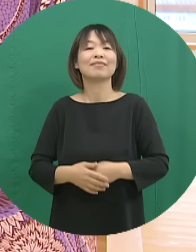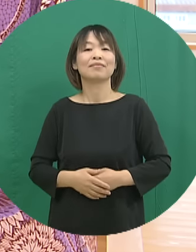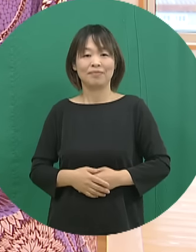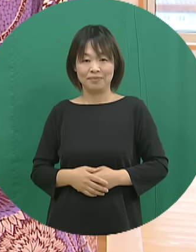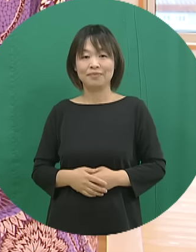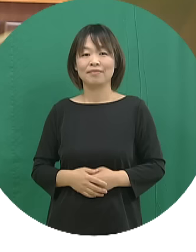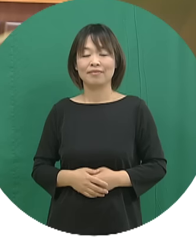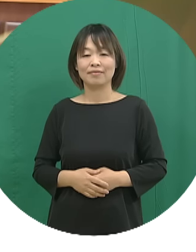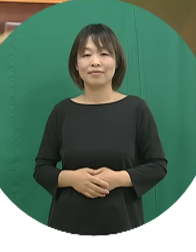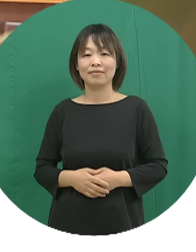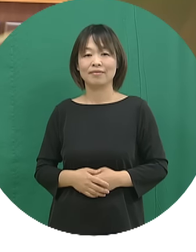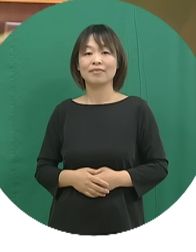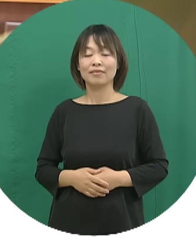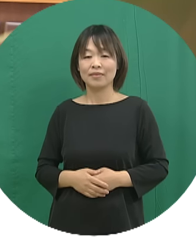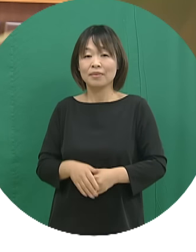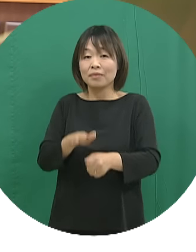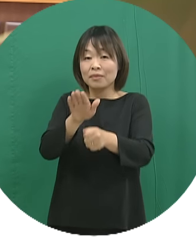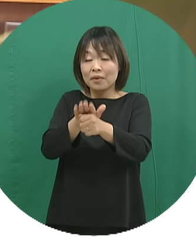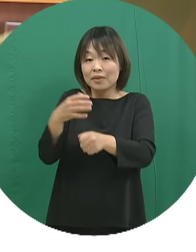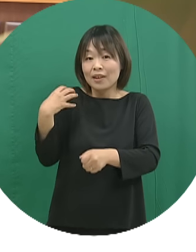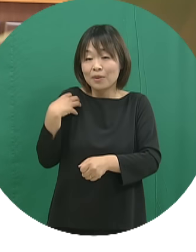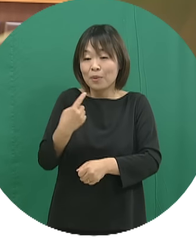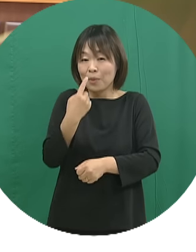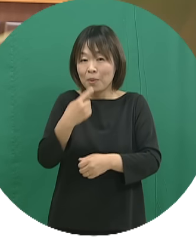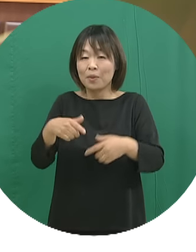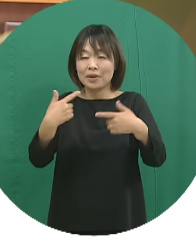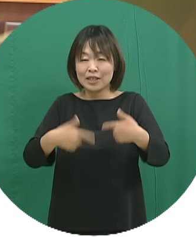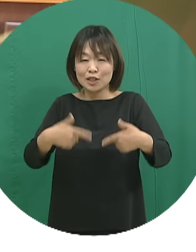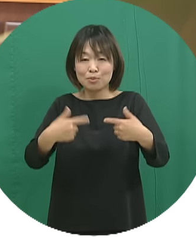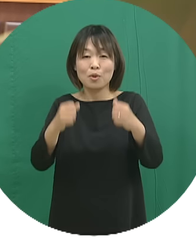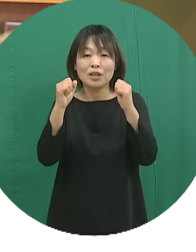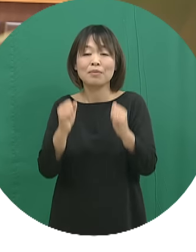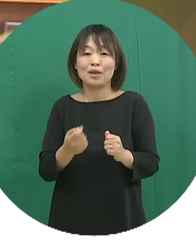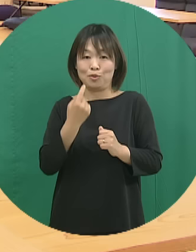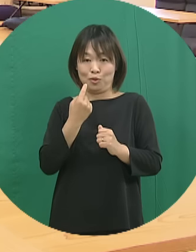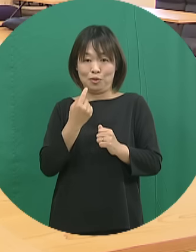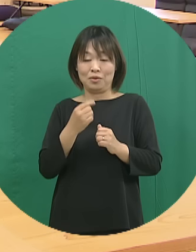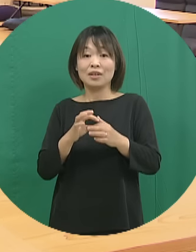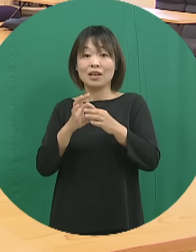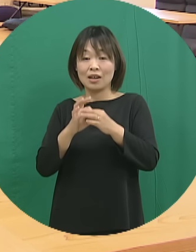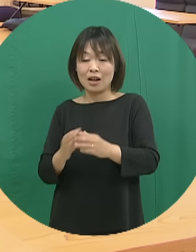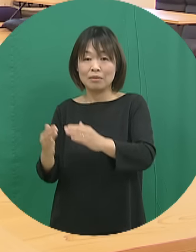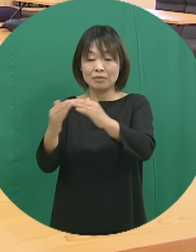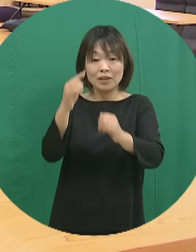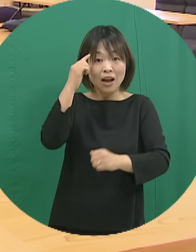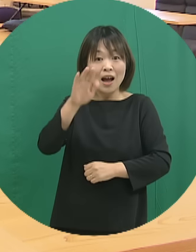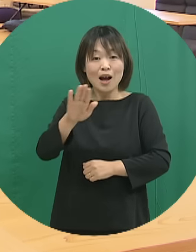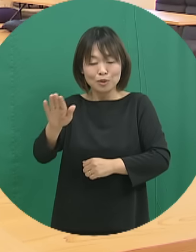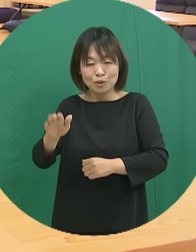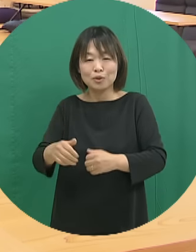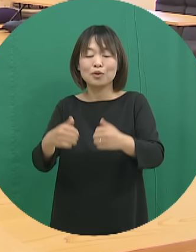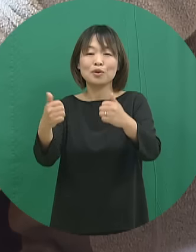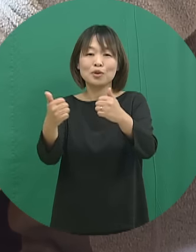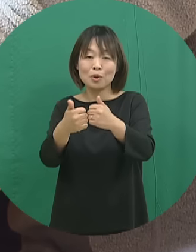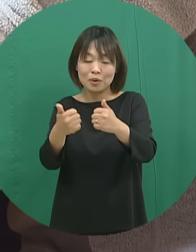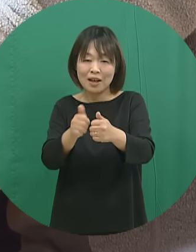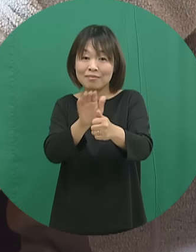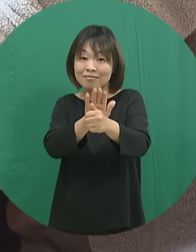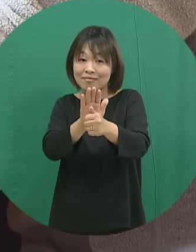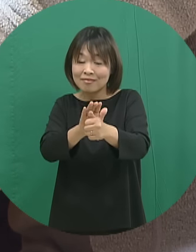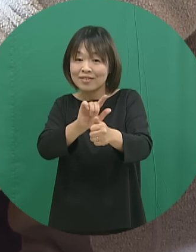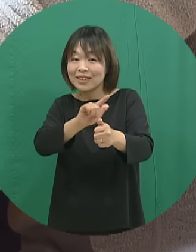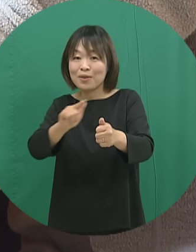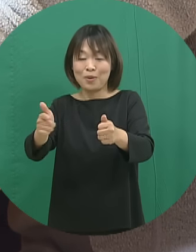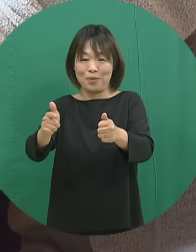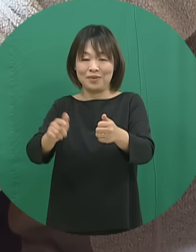ですね。 はい、南予移住マネージャーの私が南予サインに常駐して、南予に移住を検討される方の移住相談